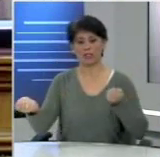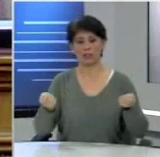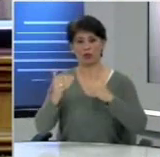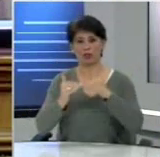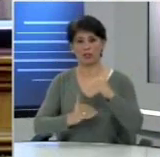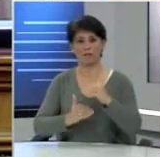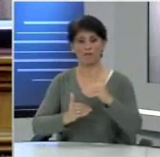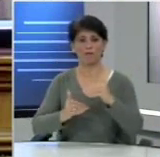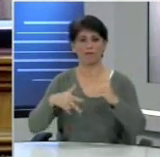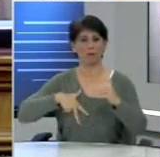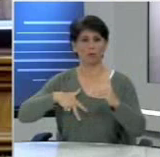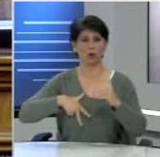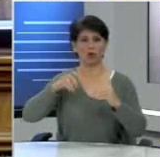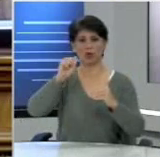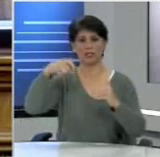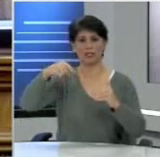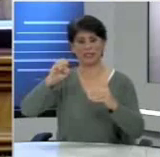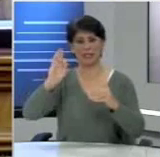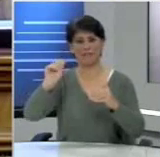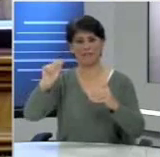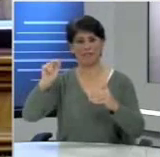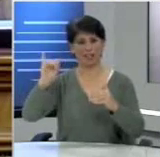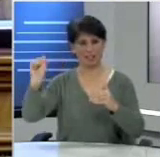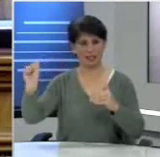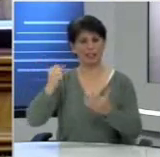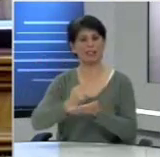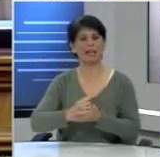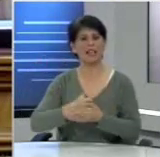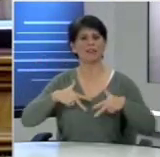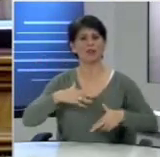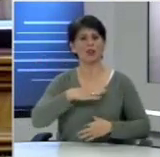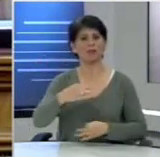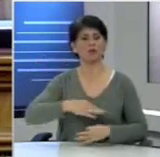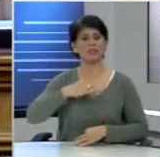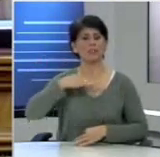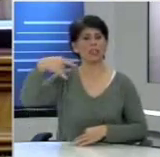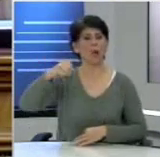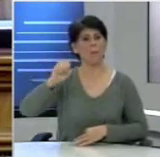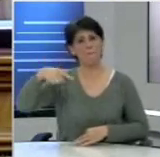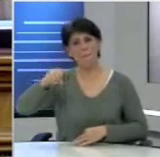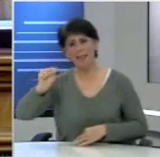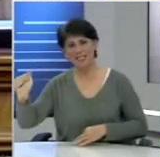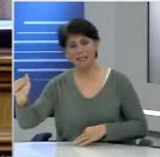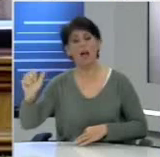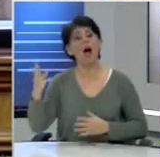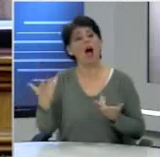υφυπουργός Στεφανής και ο κυβερνητικός εκπρόσωπος κύριος Πέτσας 15 μέρες πριν, αλλά θα λειτουργούν